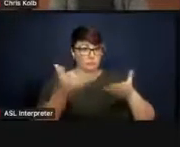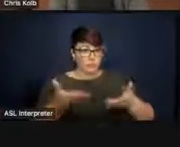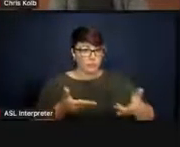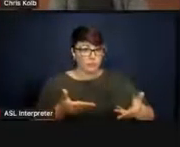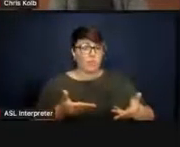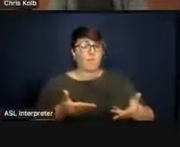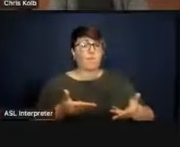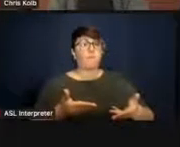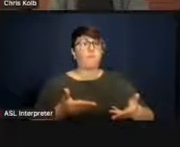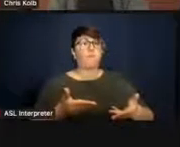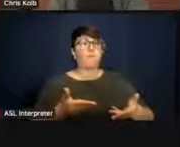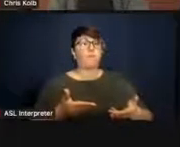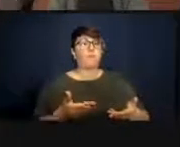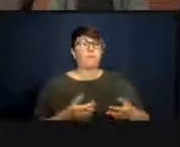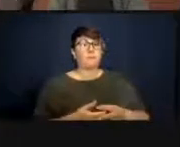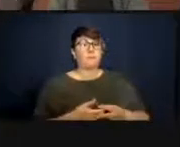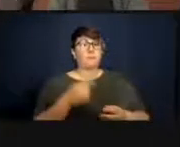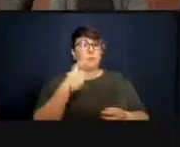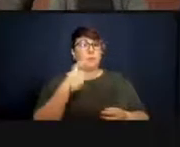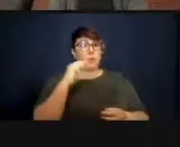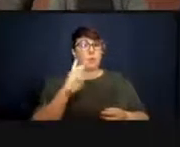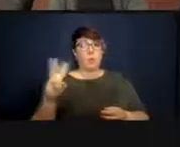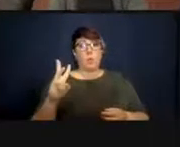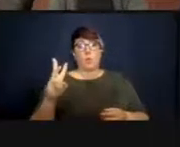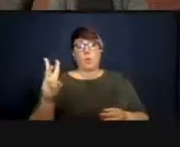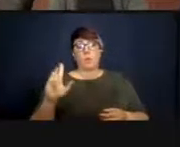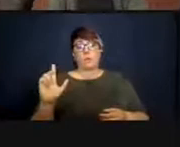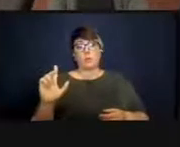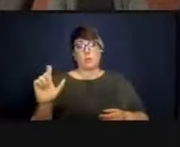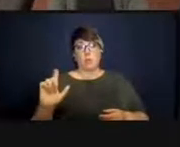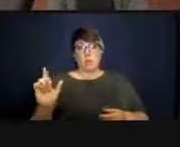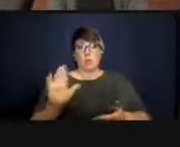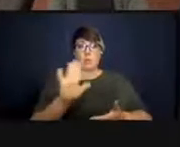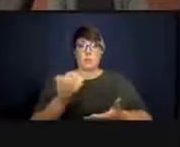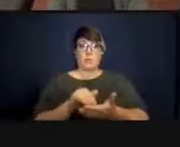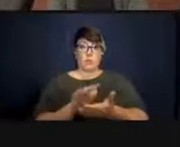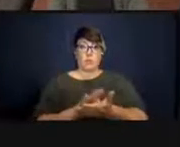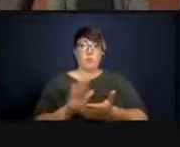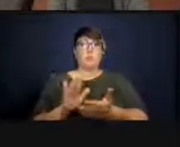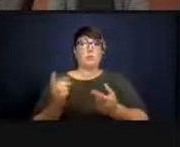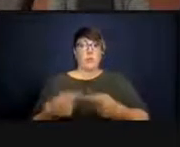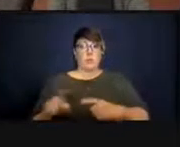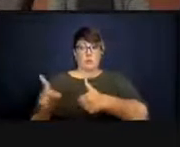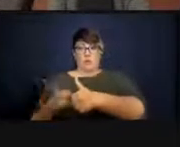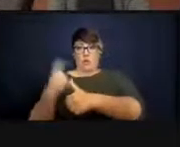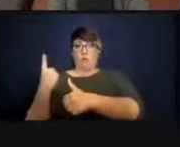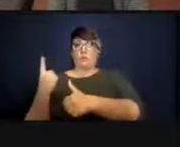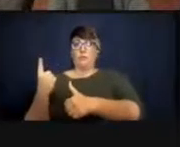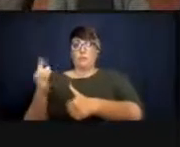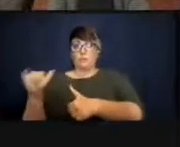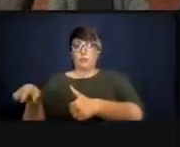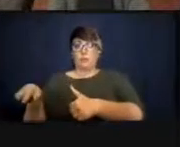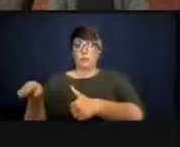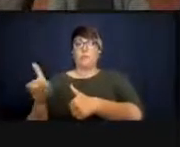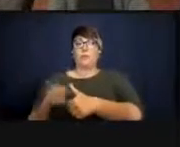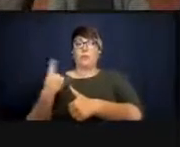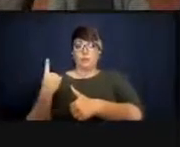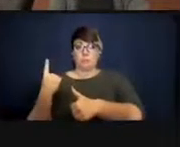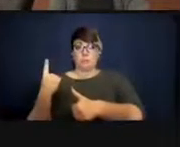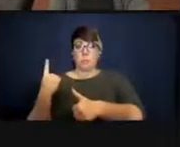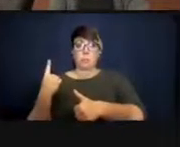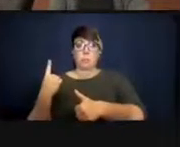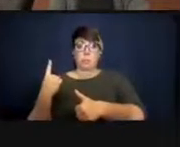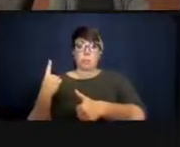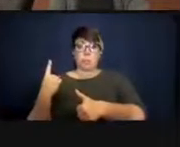kuweza kuleta wafanyakazi wapya. Lakini kama unavyojua